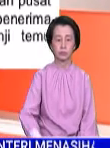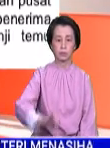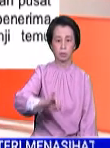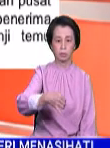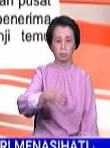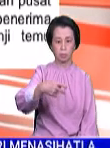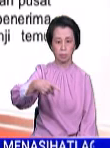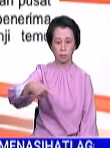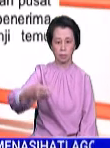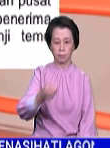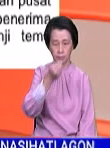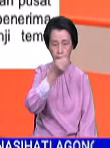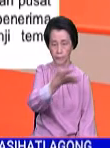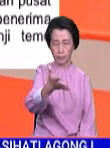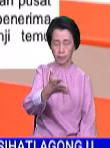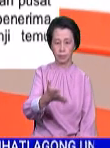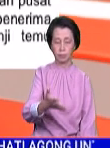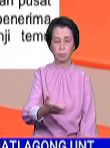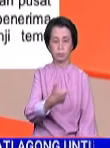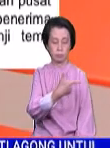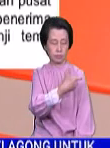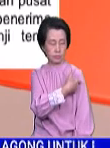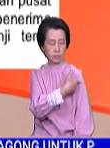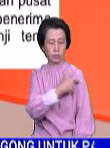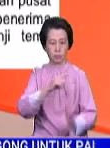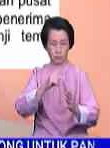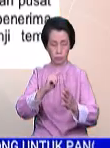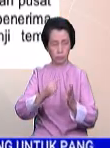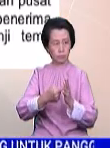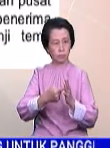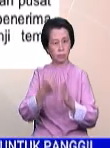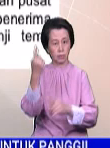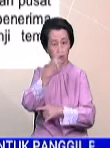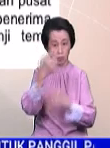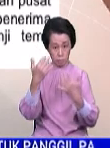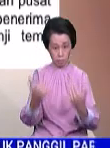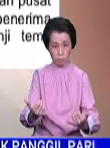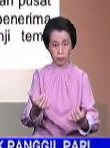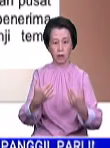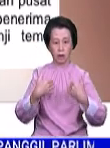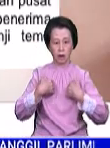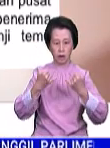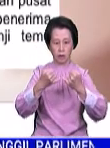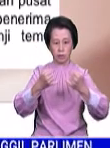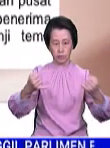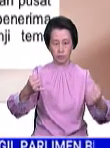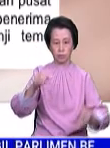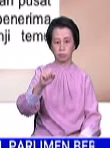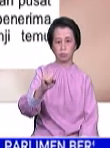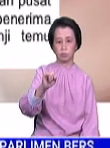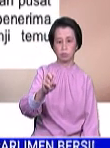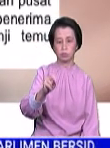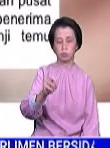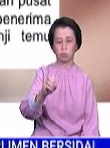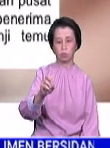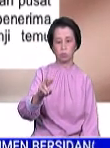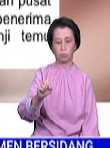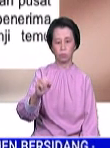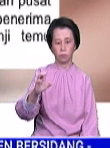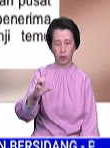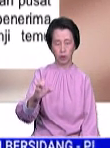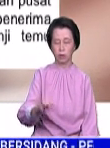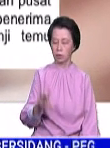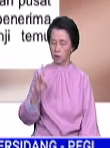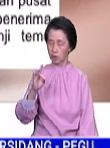JPBB Miri memaklumkan vaksin yang digunakan mulai hari ini di PPB berkenaan adalah jenis Sinovac. Sejumlah 800